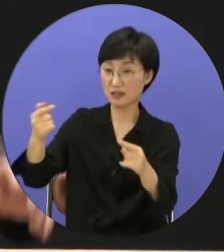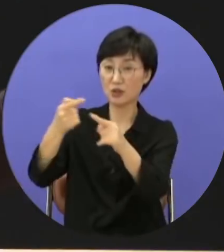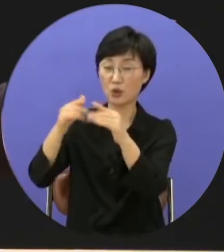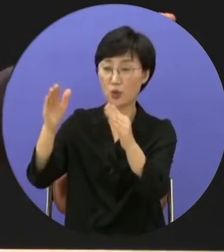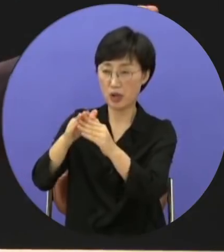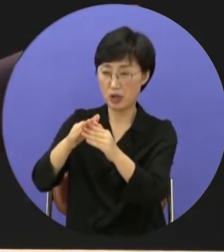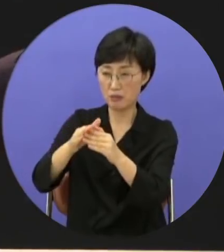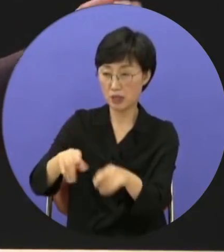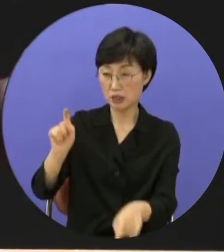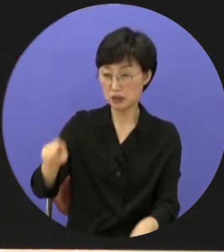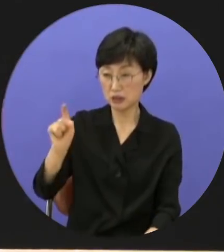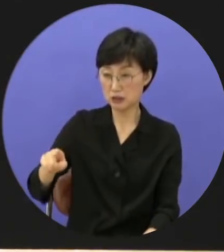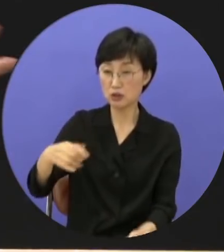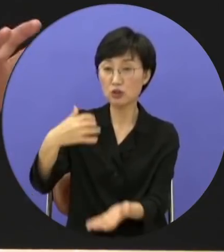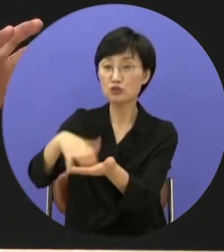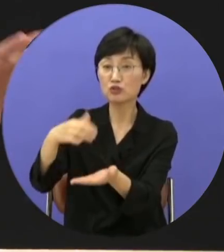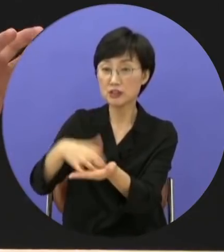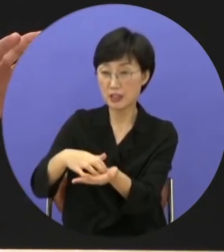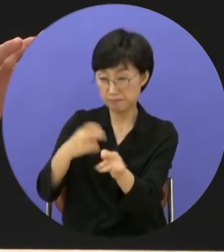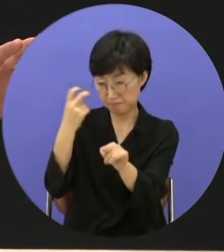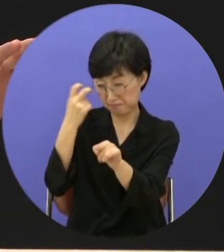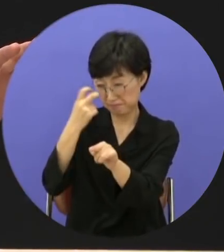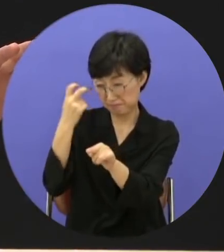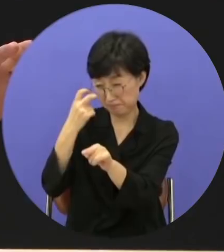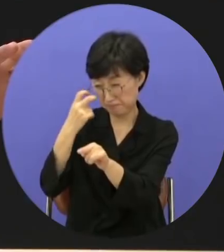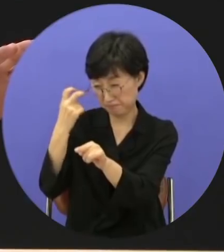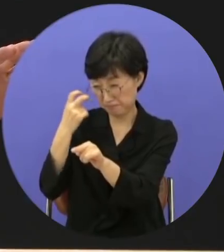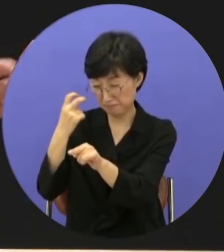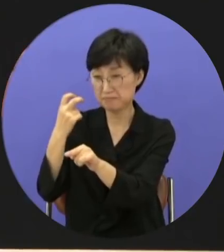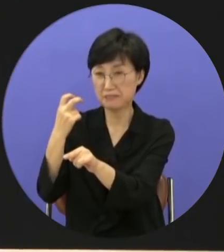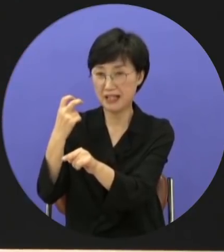우리 비서들이 조사를 다 해보니까요,